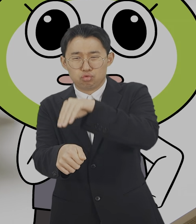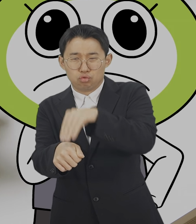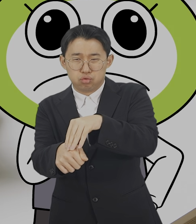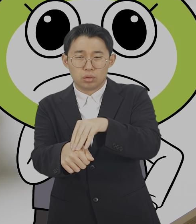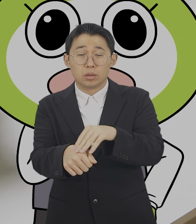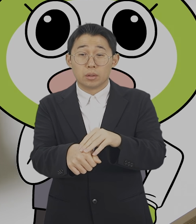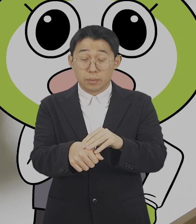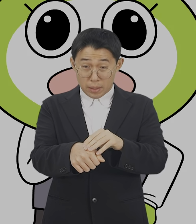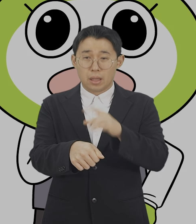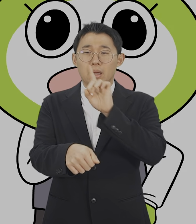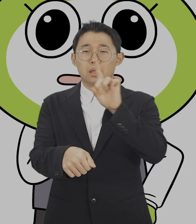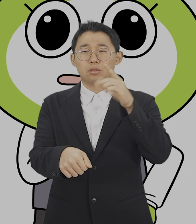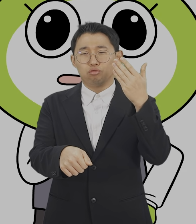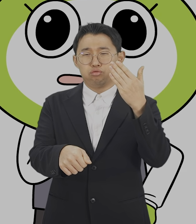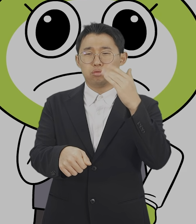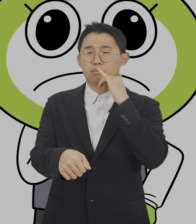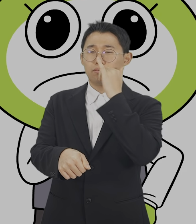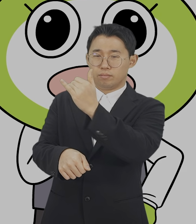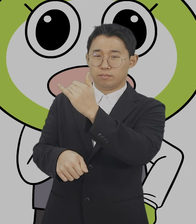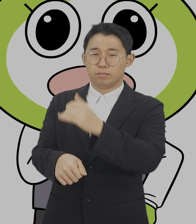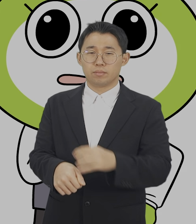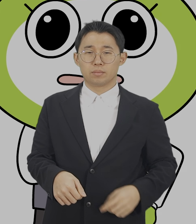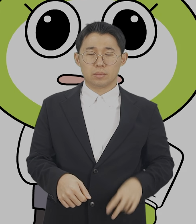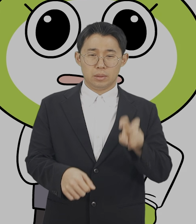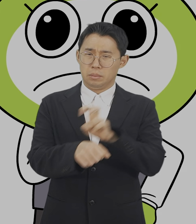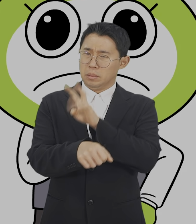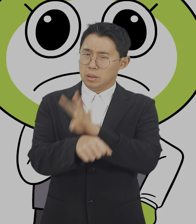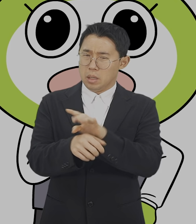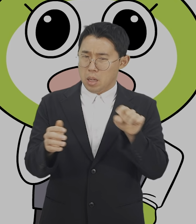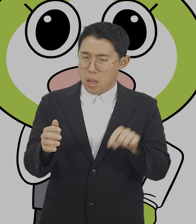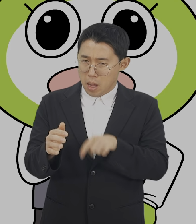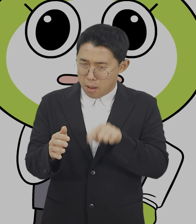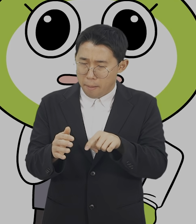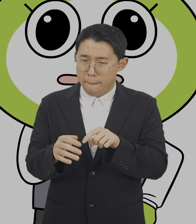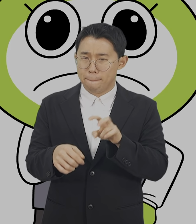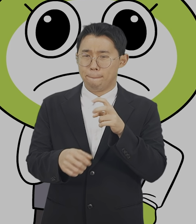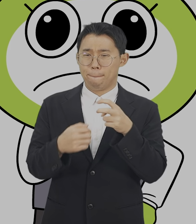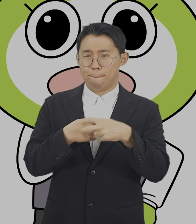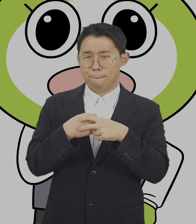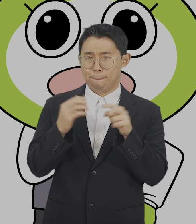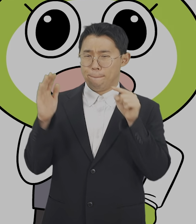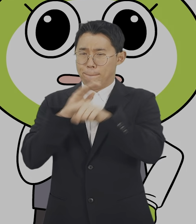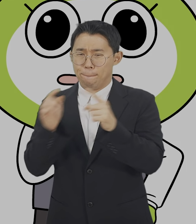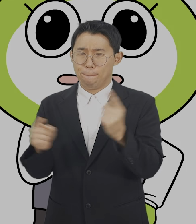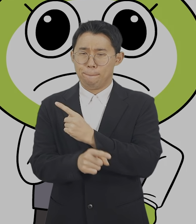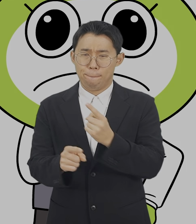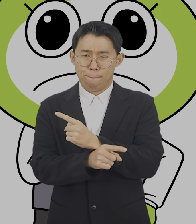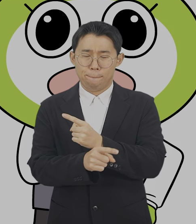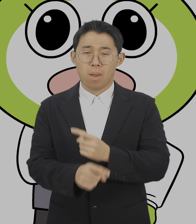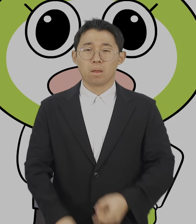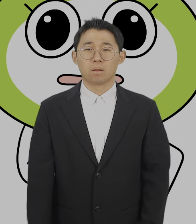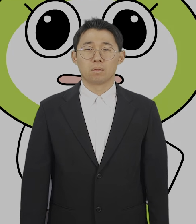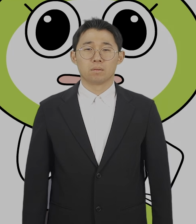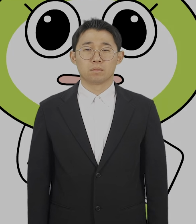한답니다. 그리고 나서 119에 신고하고 꼭 24시간 안에 병원에 가서 치료를 받아야